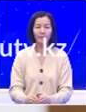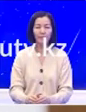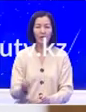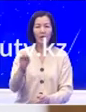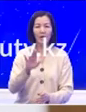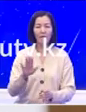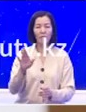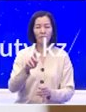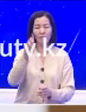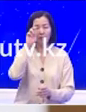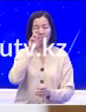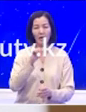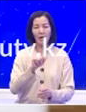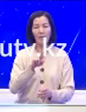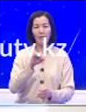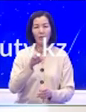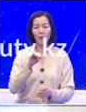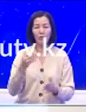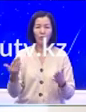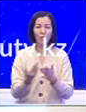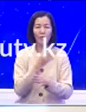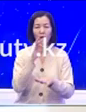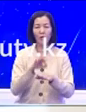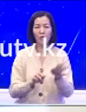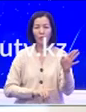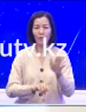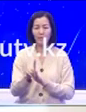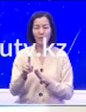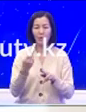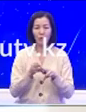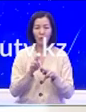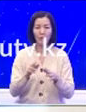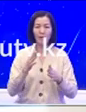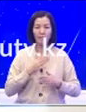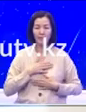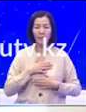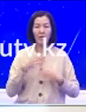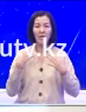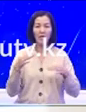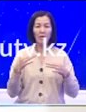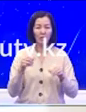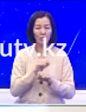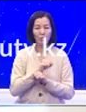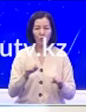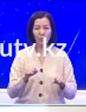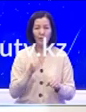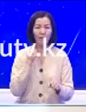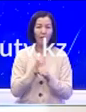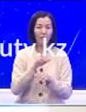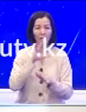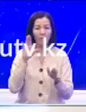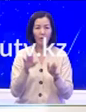Европа елдерінде омикрон штамы бойын көтеріп атыр. Сондықтан бізге әлі де мынау сақтау шараларын қатаң сақтау